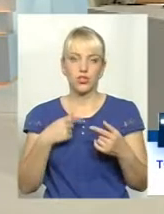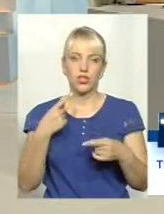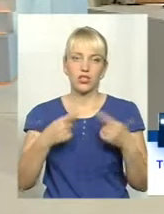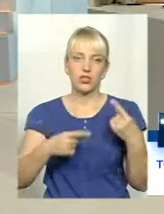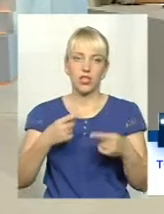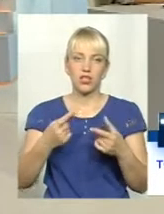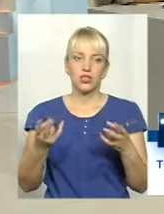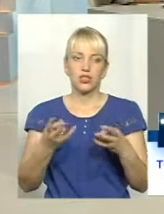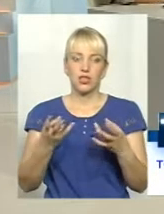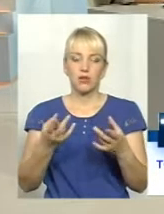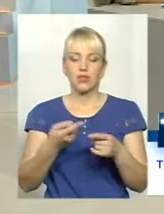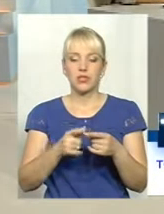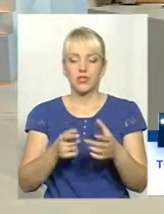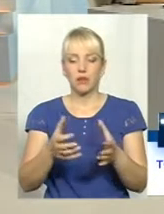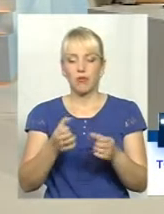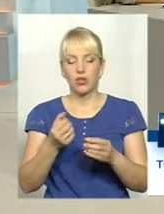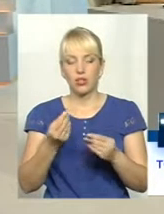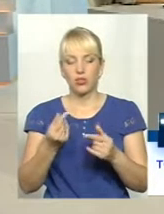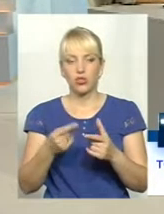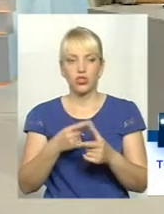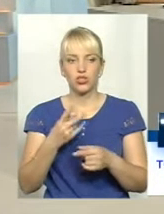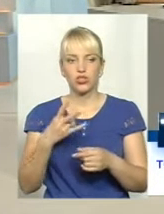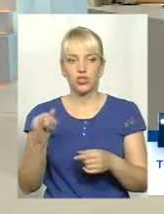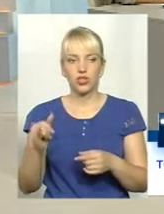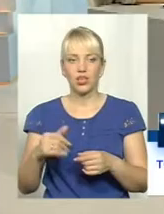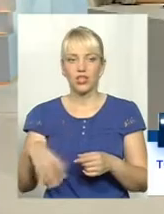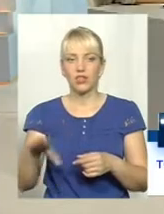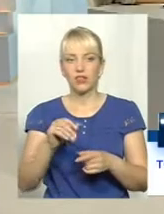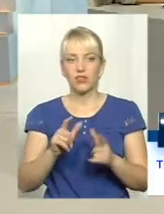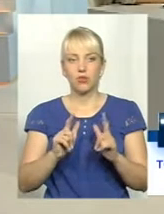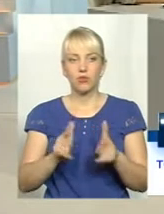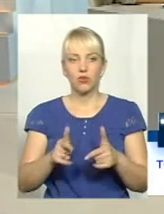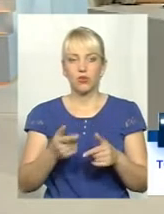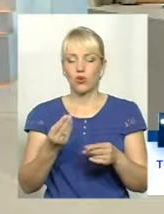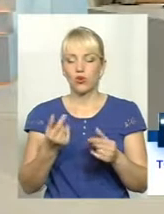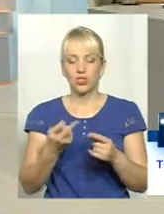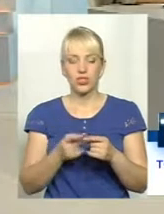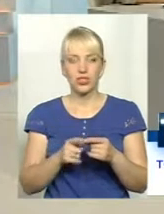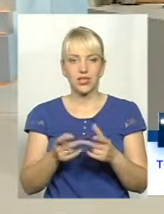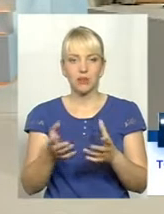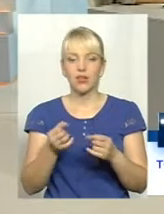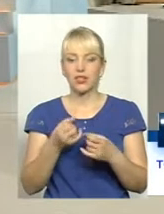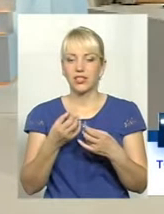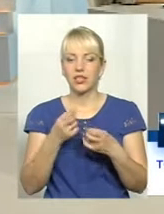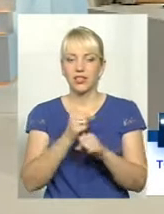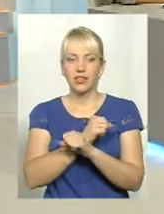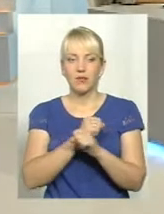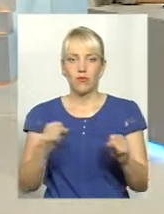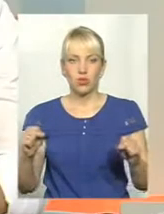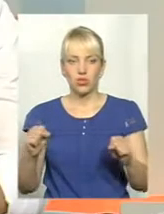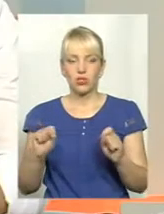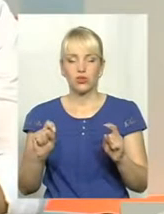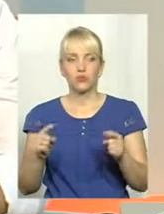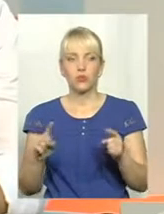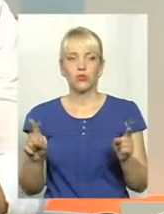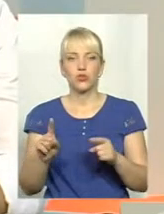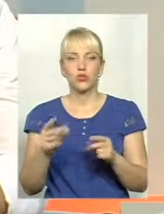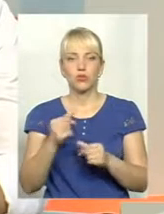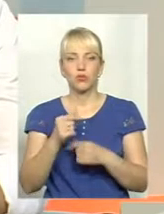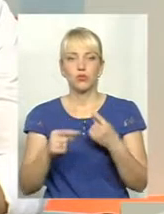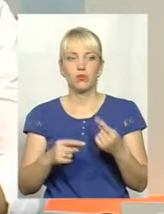раніше декілька разів виносилось рішення про те, що про використання герба міста Хмельницького на продукції.